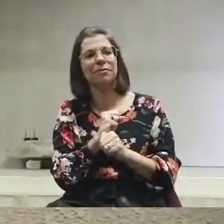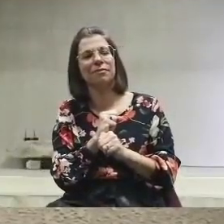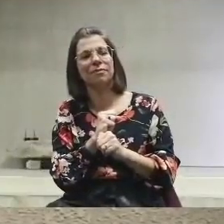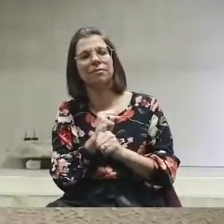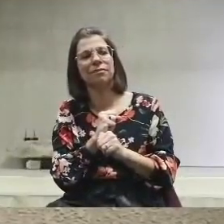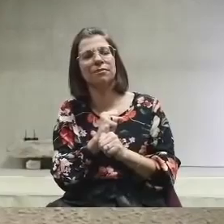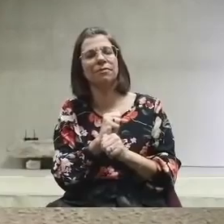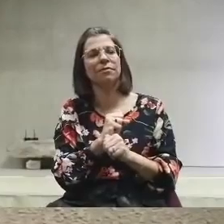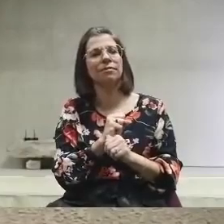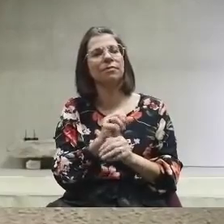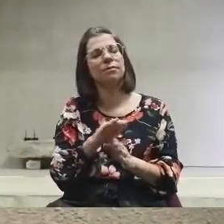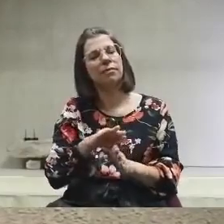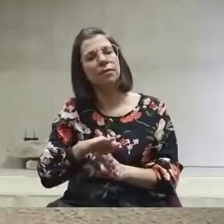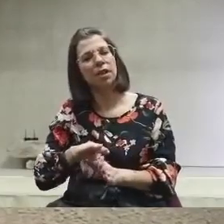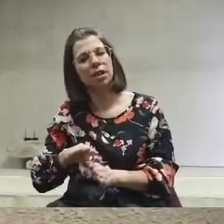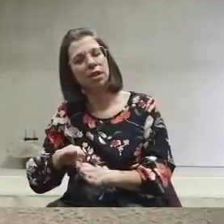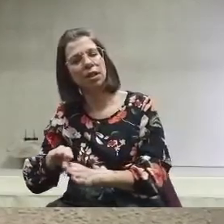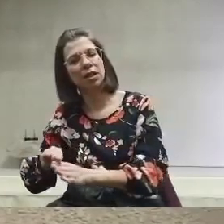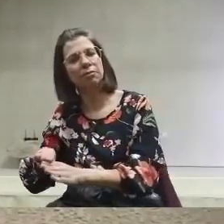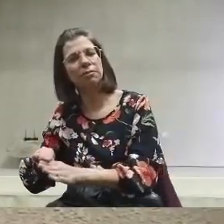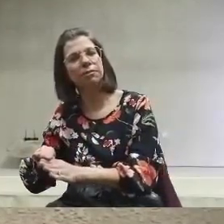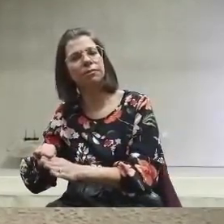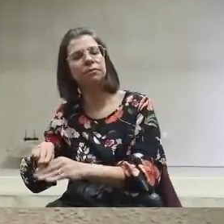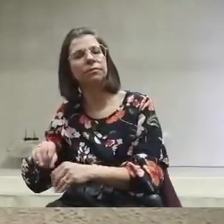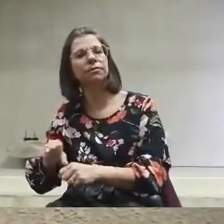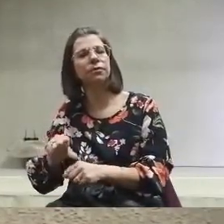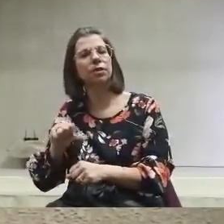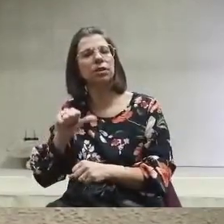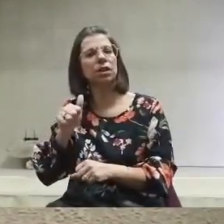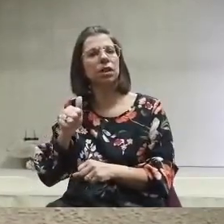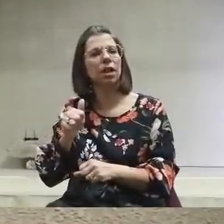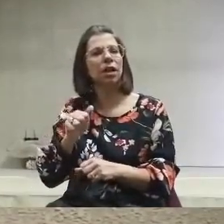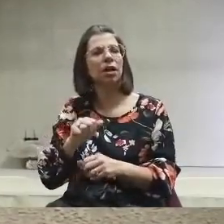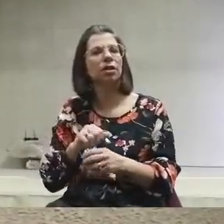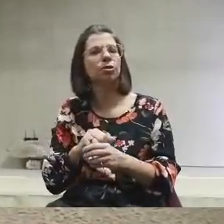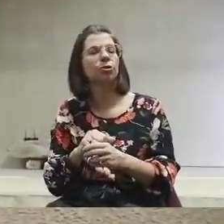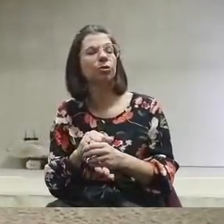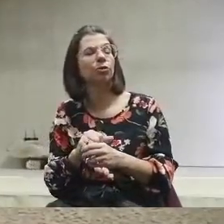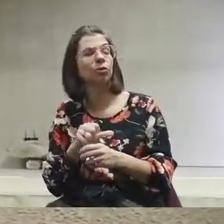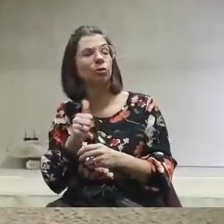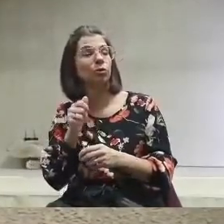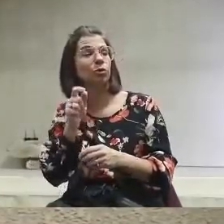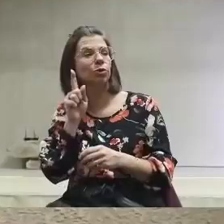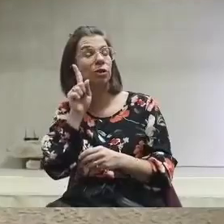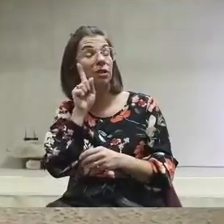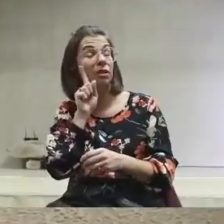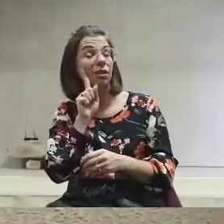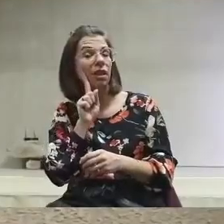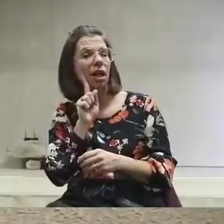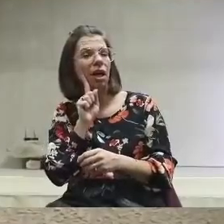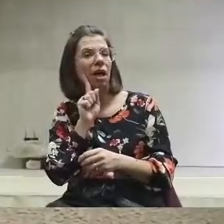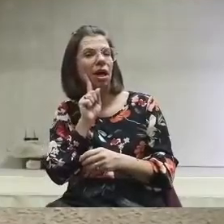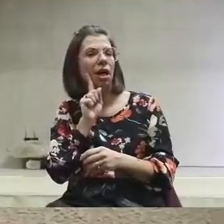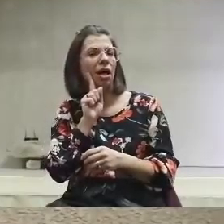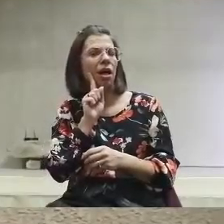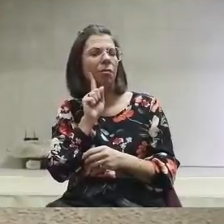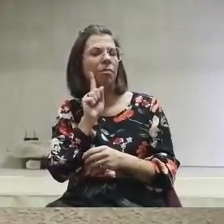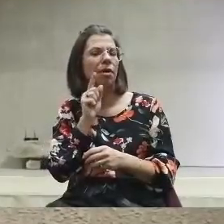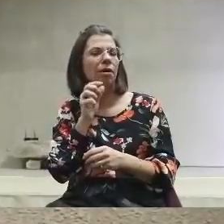jeunesse, elle a été atteinte de la colibacillose rénale et les médecins ont dit, vous n'aurez jamais